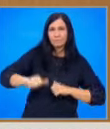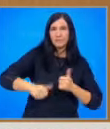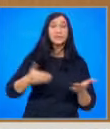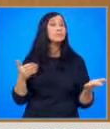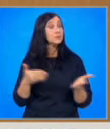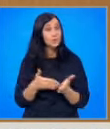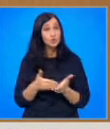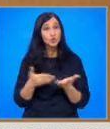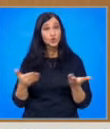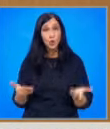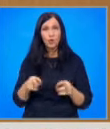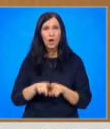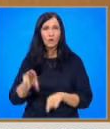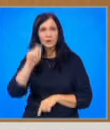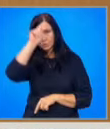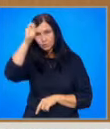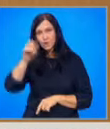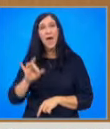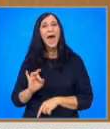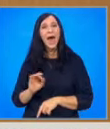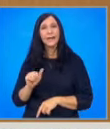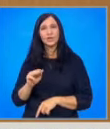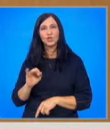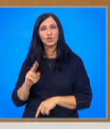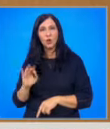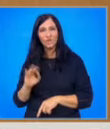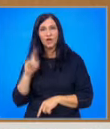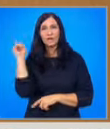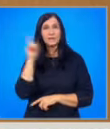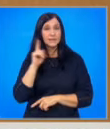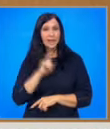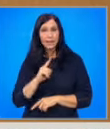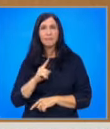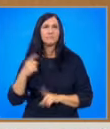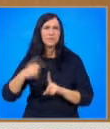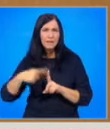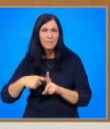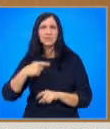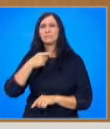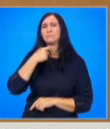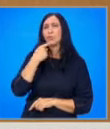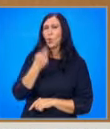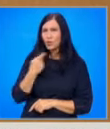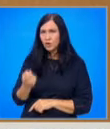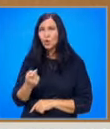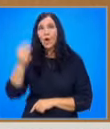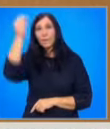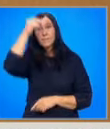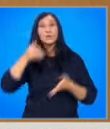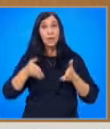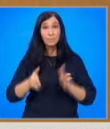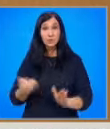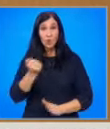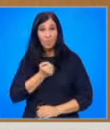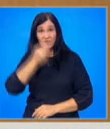защото, както каза господин Рашидов, ежедневно, ежемесечно, годишно по българските пътища